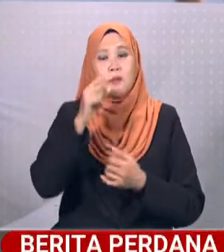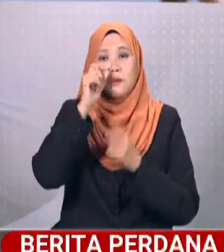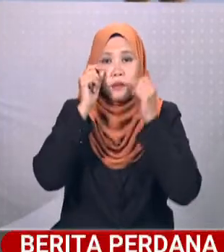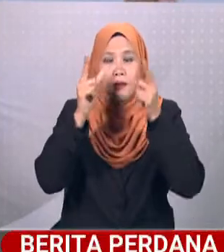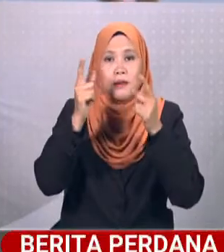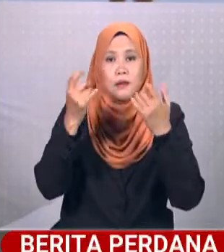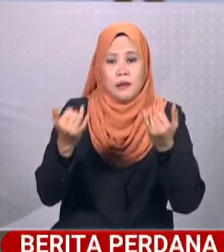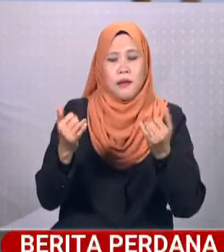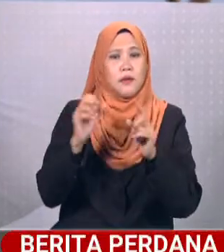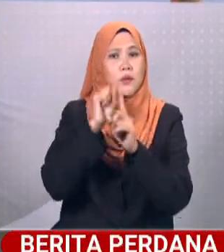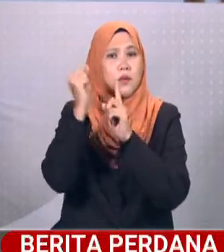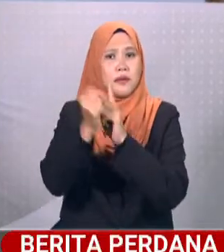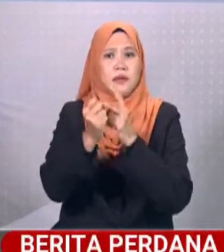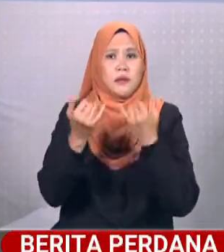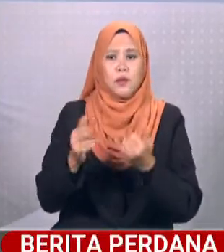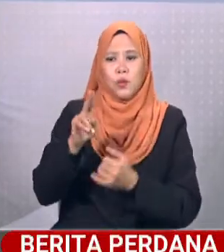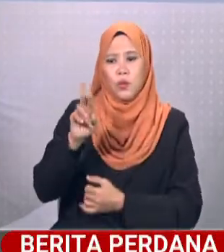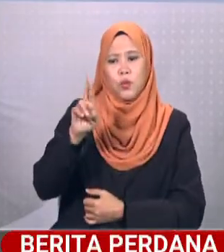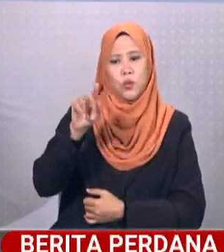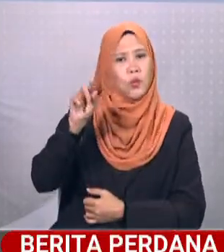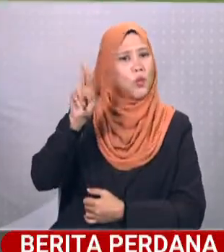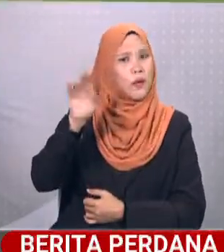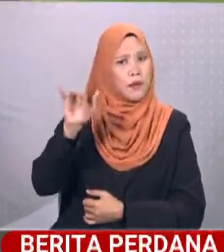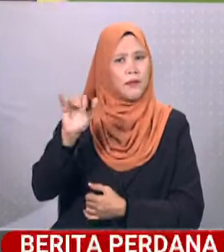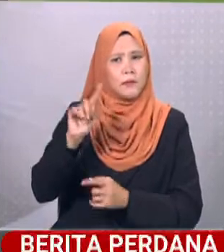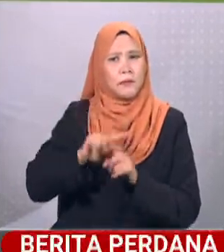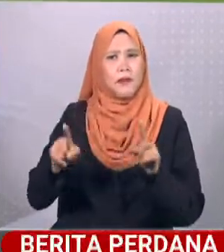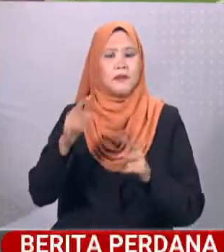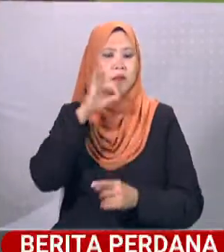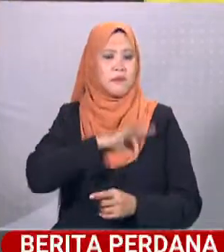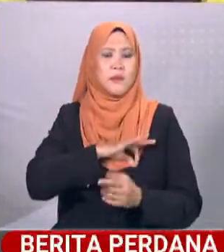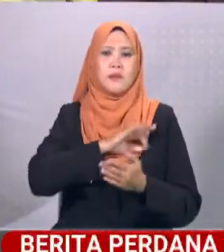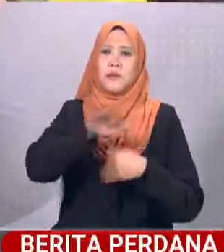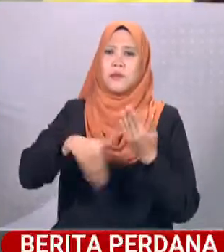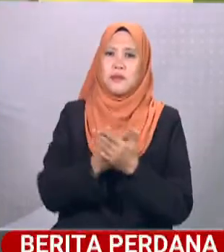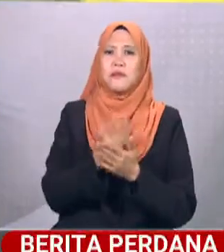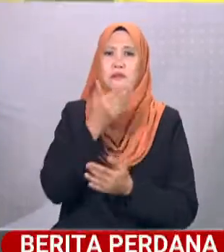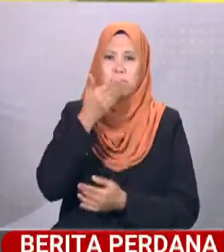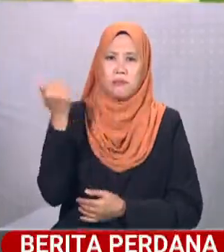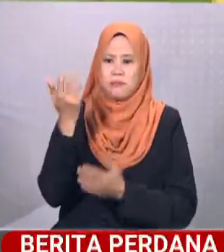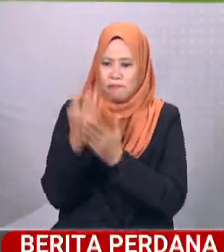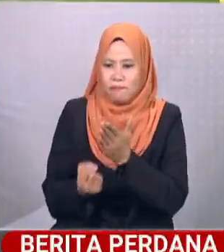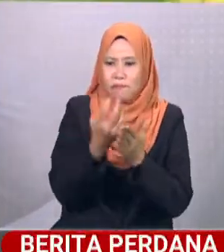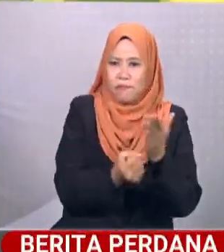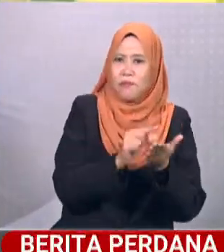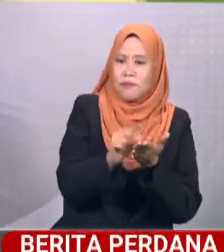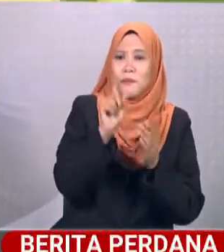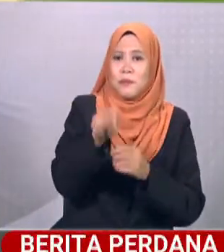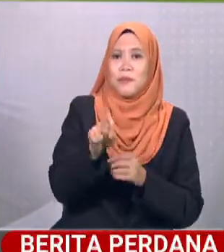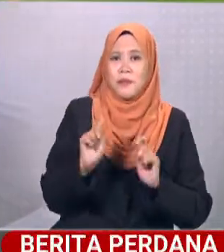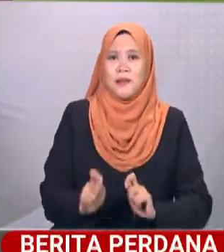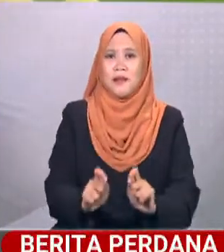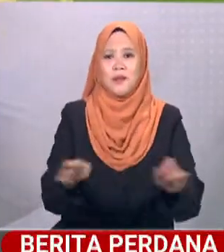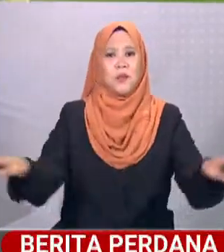keadaan semasa amat sukar di Uruguay, namun untuk kebaikan semua, ini perlu dilakukan. Ketika ini, Uruguay mengambil tindakan